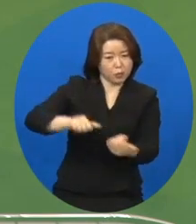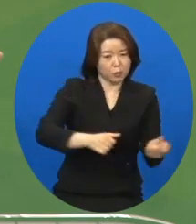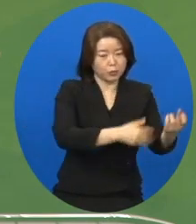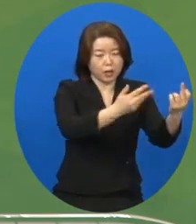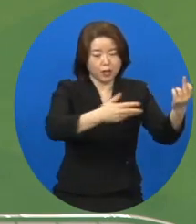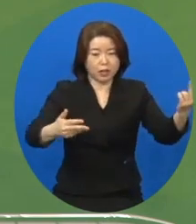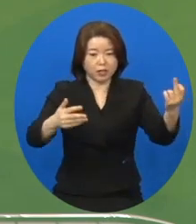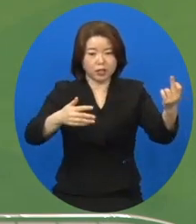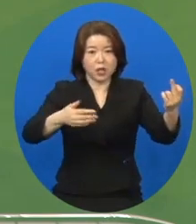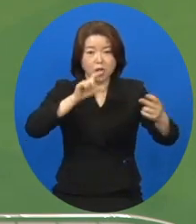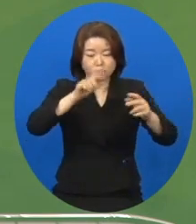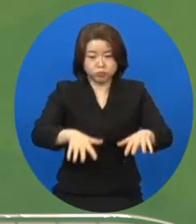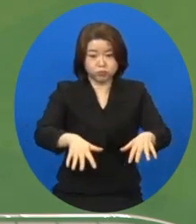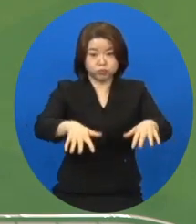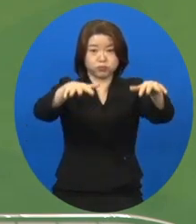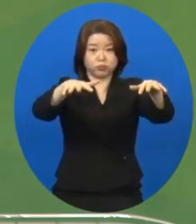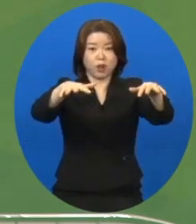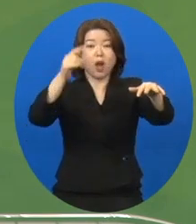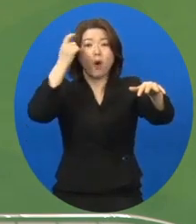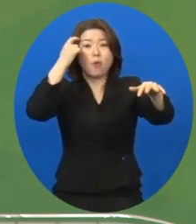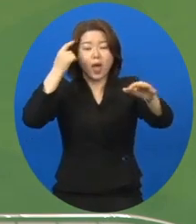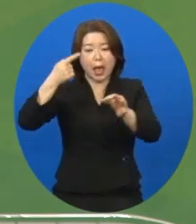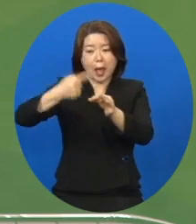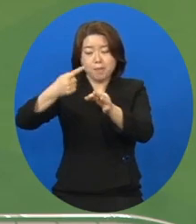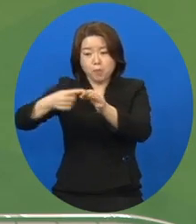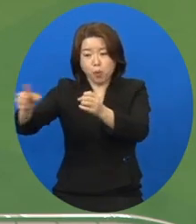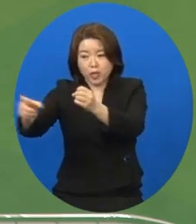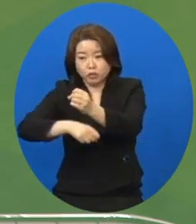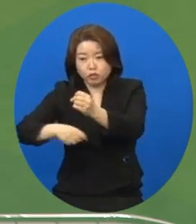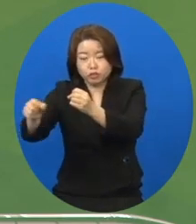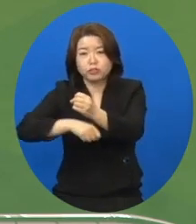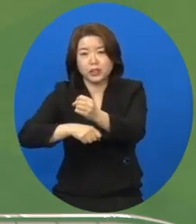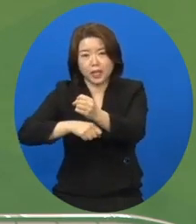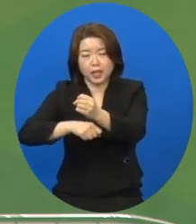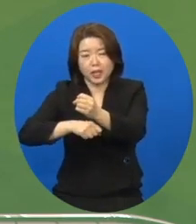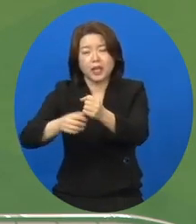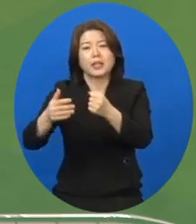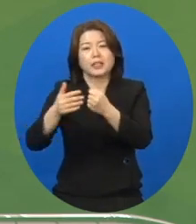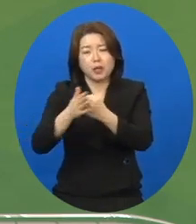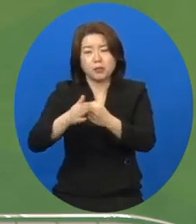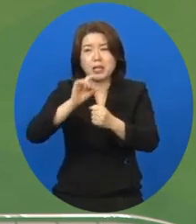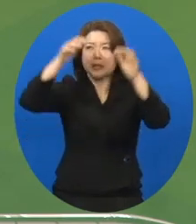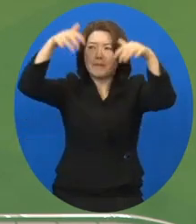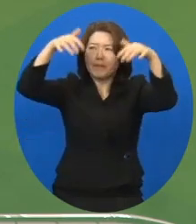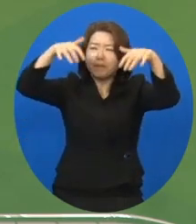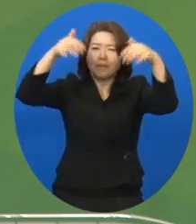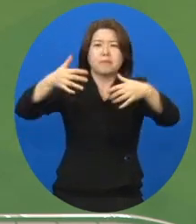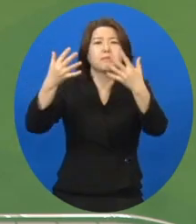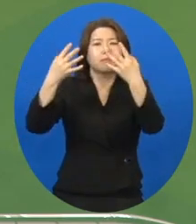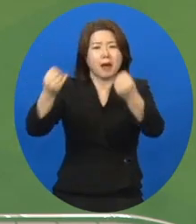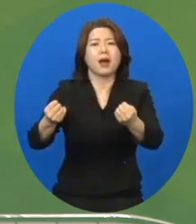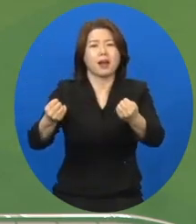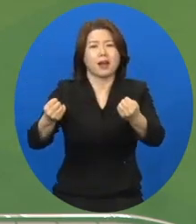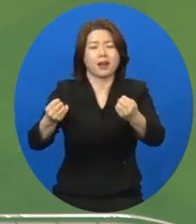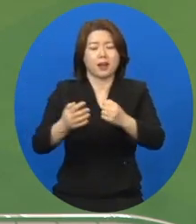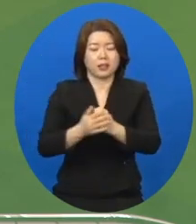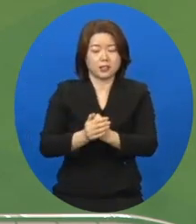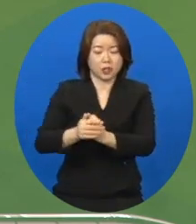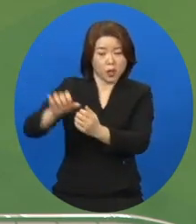그 시기가 보리 추수 때여서 비가 많이 오는 계절이었고 그래서 요단강에